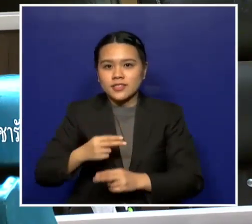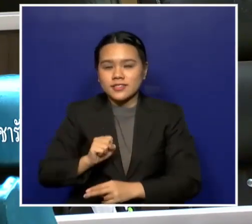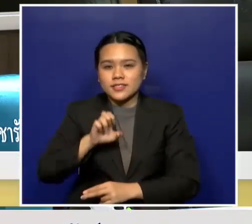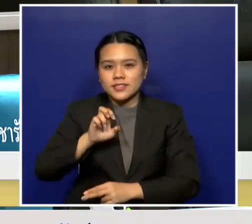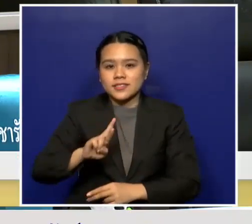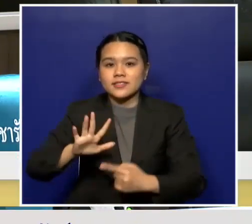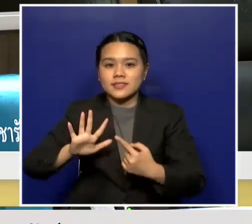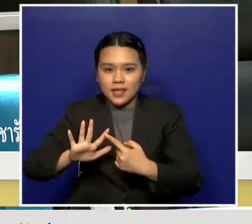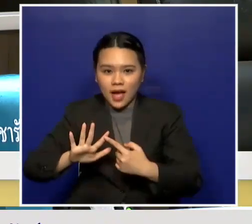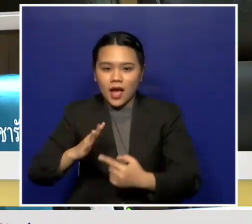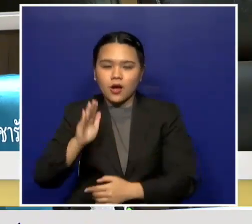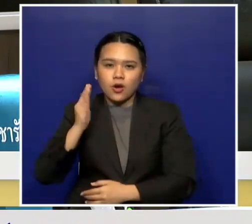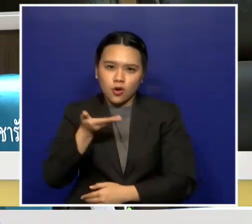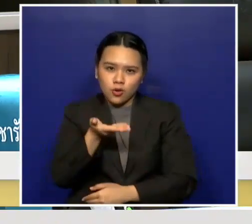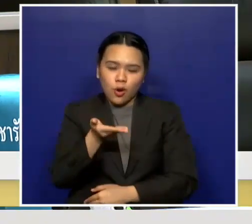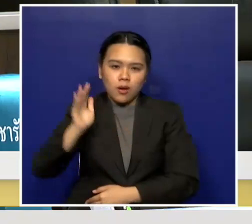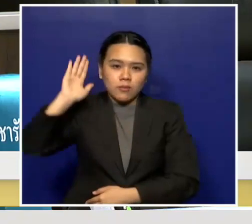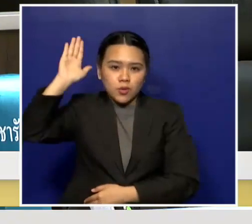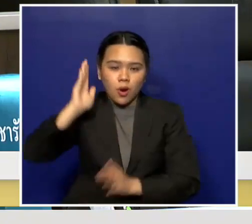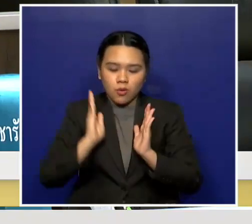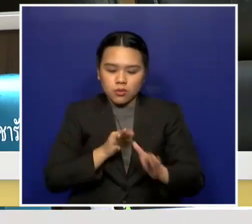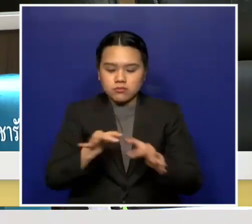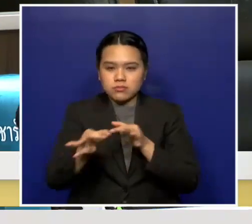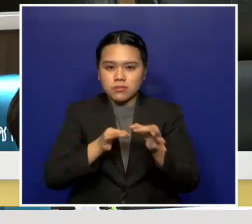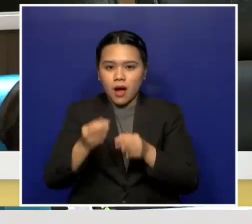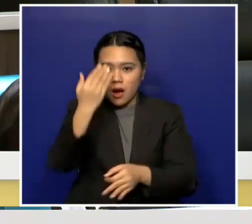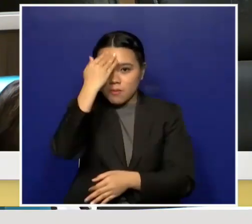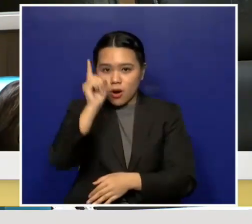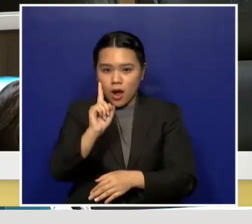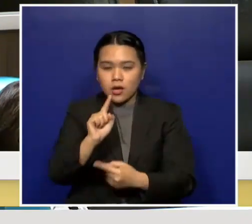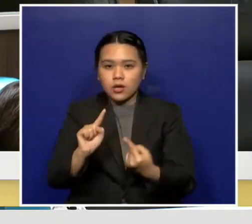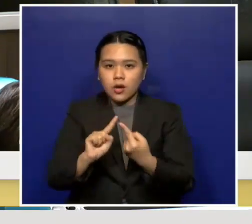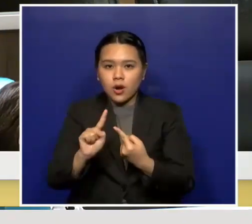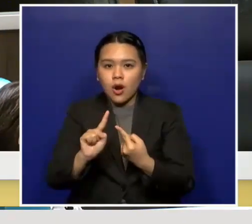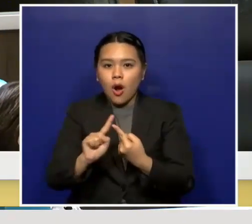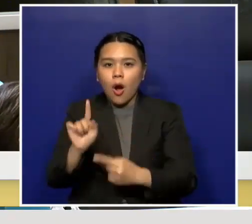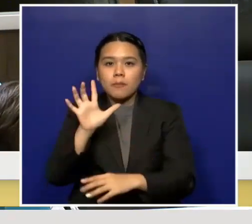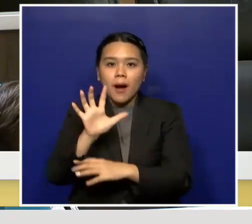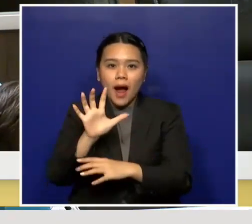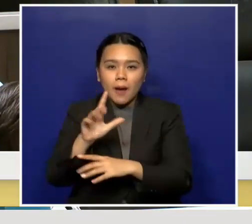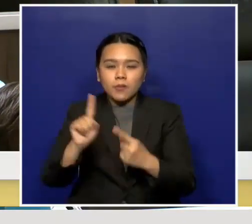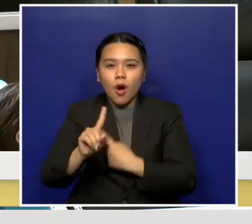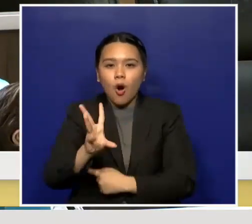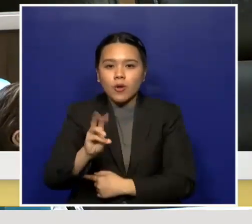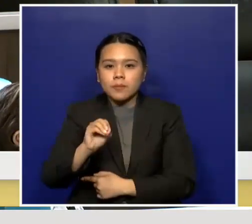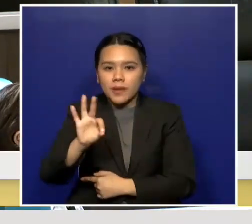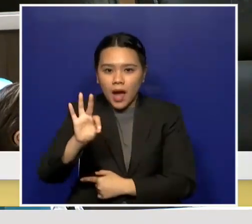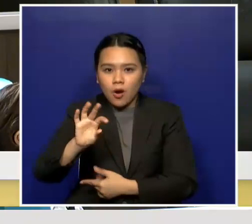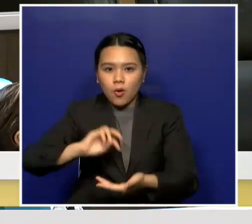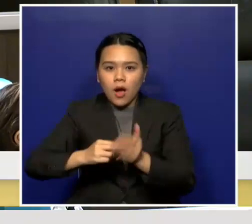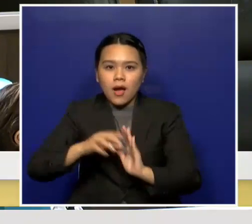ครับขอประท้วงผู้อภิปรายนะครับปิดป้องครับ69ครับภาพที่โชว์นะครับก็ยังไม่รู้บ้าน